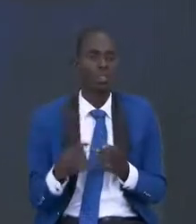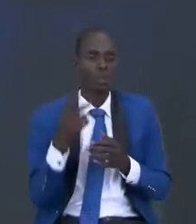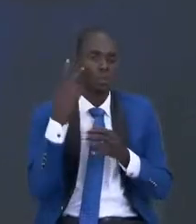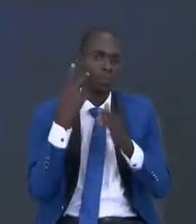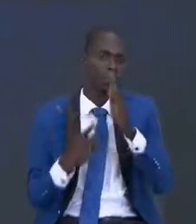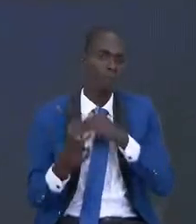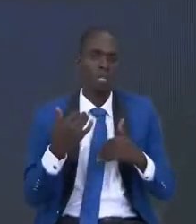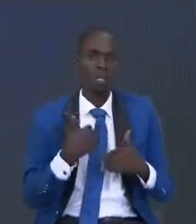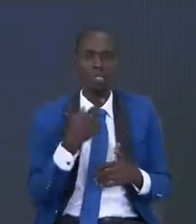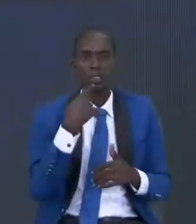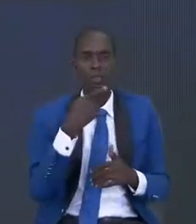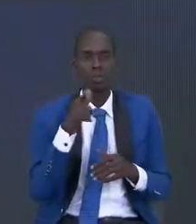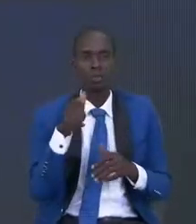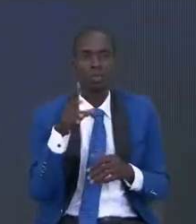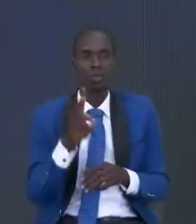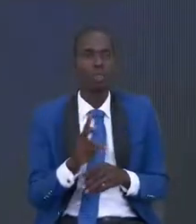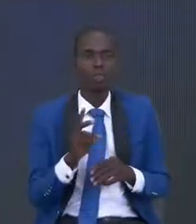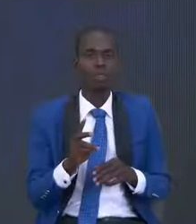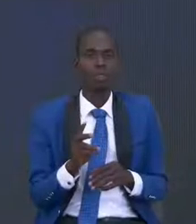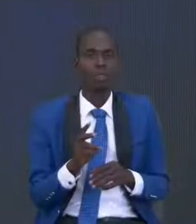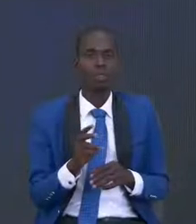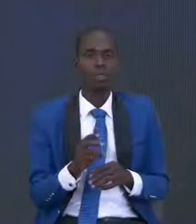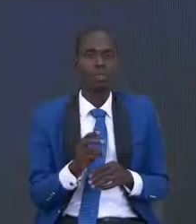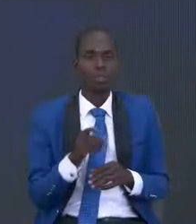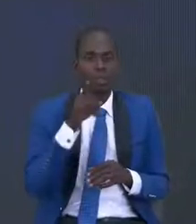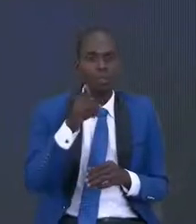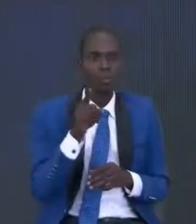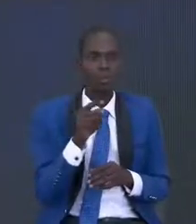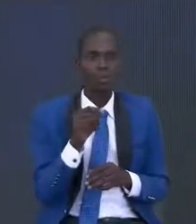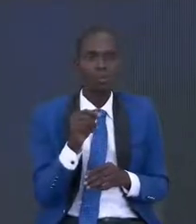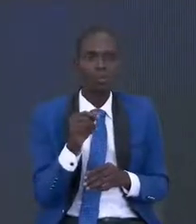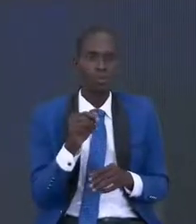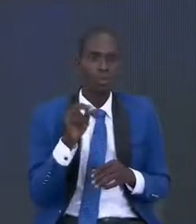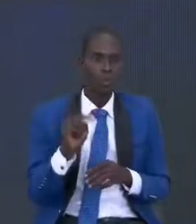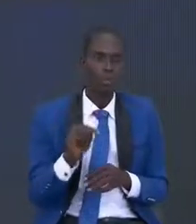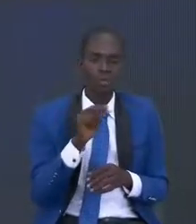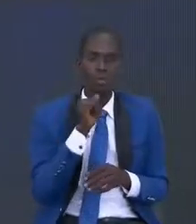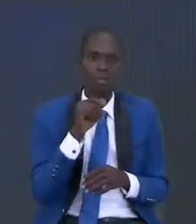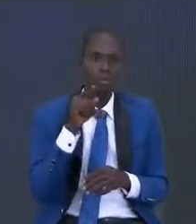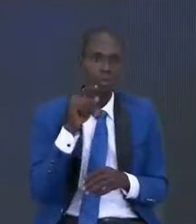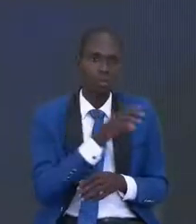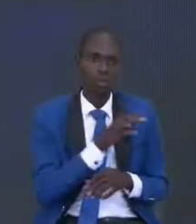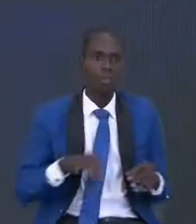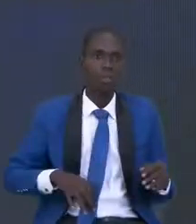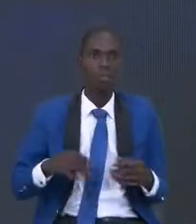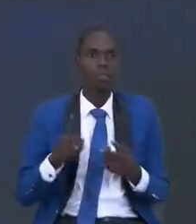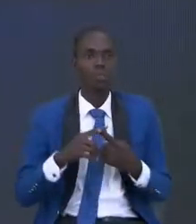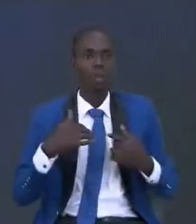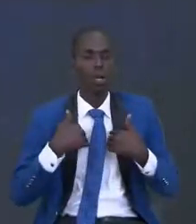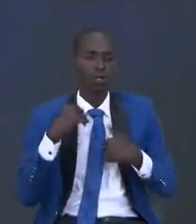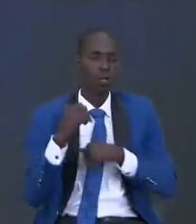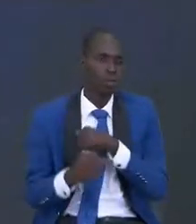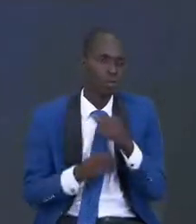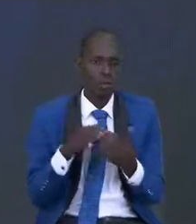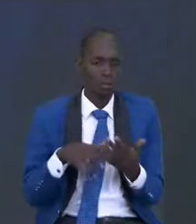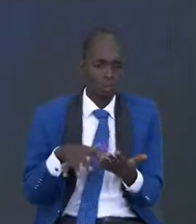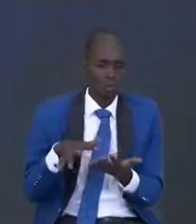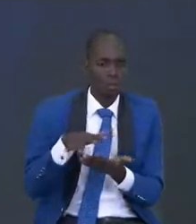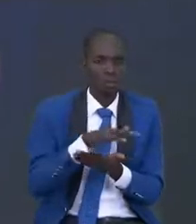prophètes. Verset 26, ne fallait-il pas que le Christ souffrit ces choses et qu'il